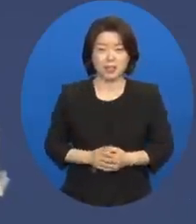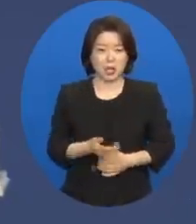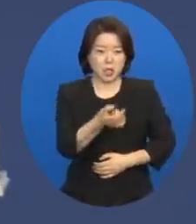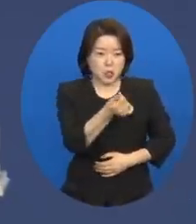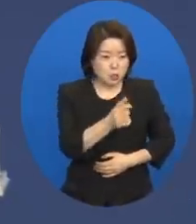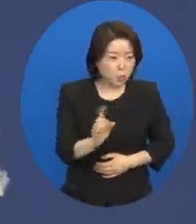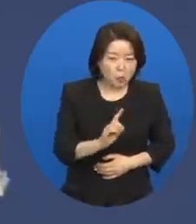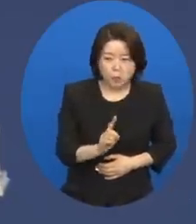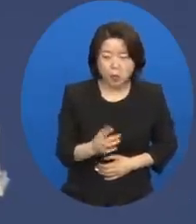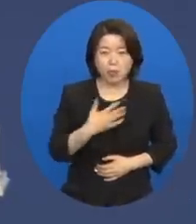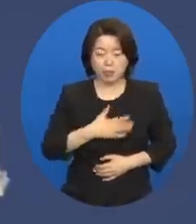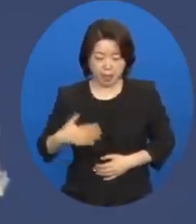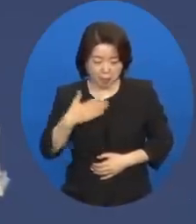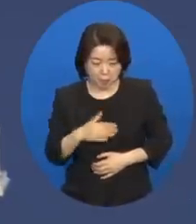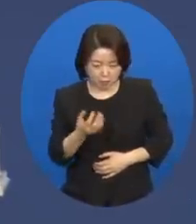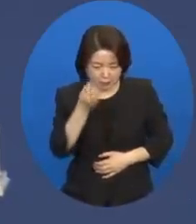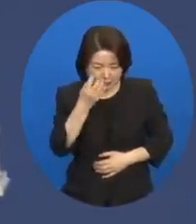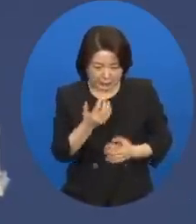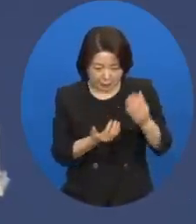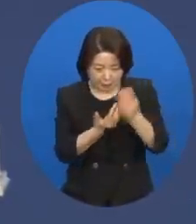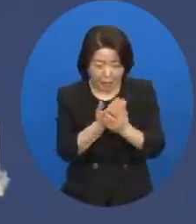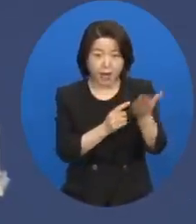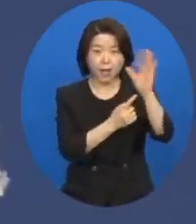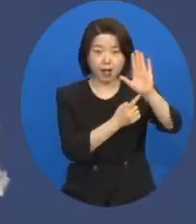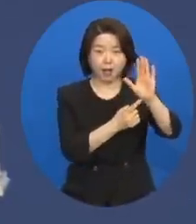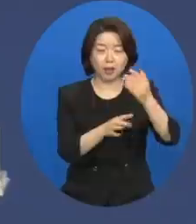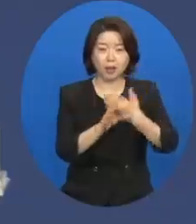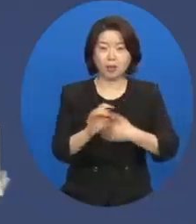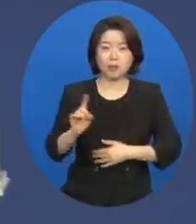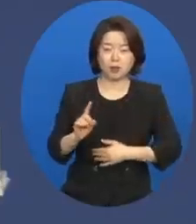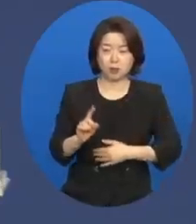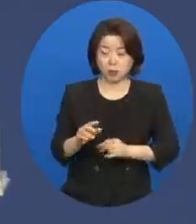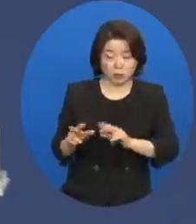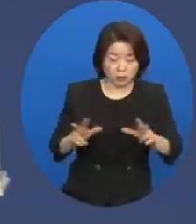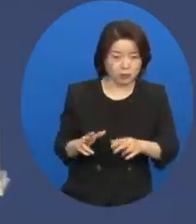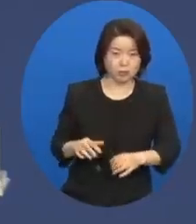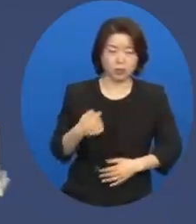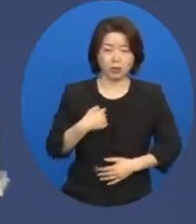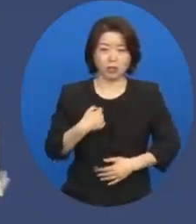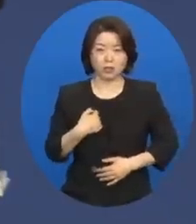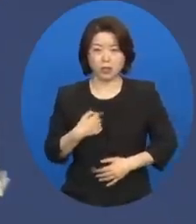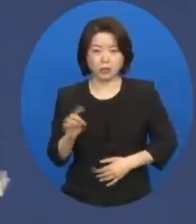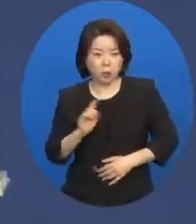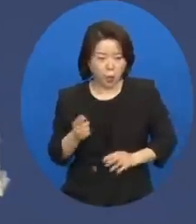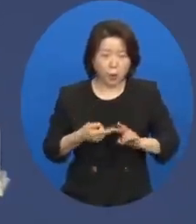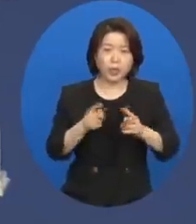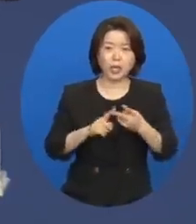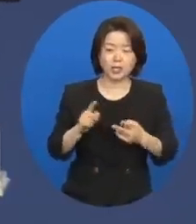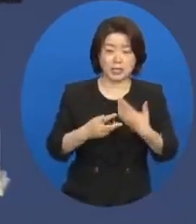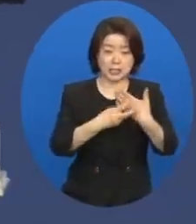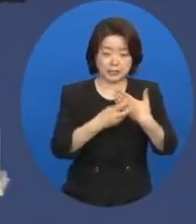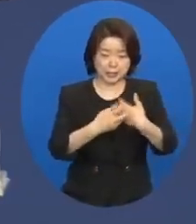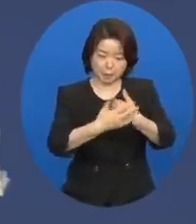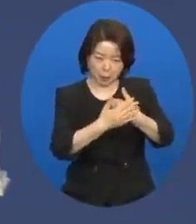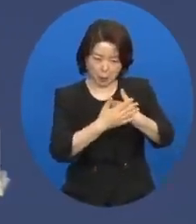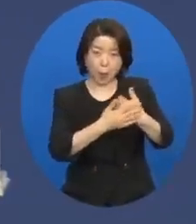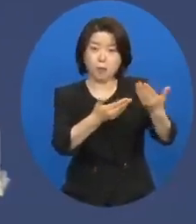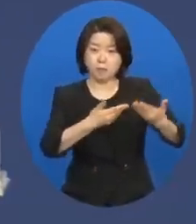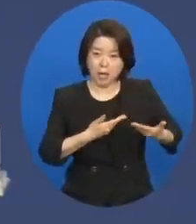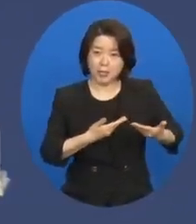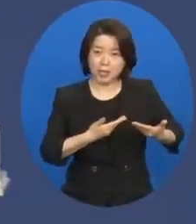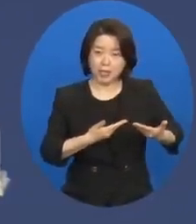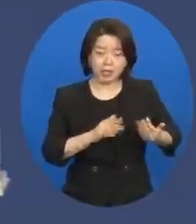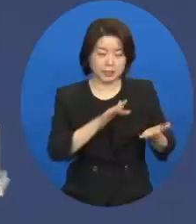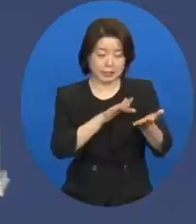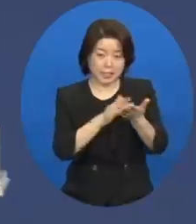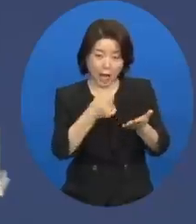조금만 벌써 내 몸에 이상 징후가 나타나면 여러분 얼른 어떻게 해서든지 의사의 도움을 받아서 그 약사의